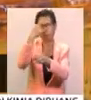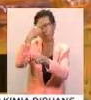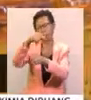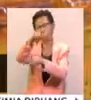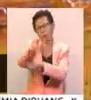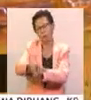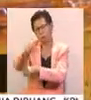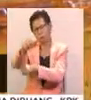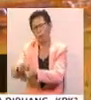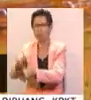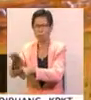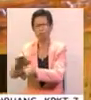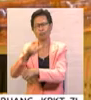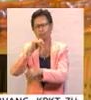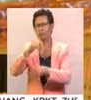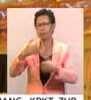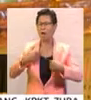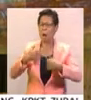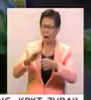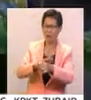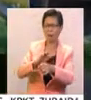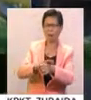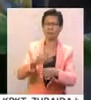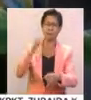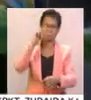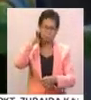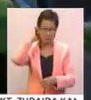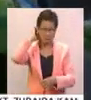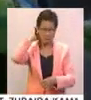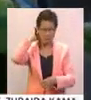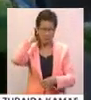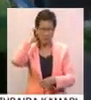di kawasan yang terjejas.